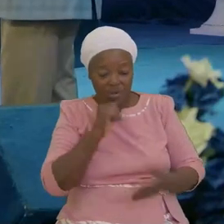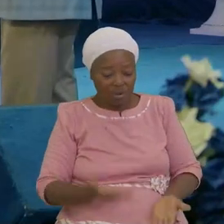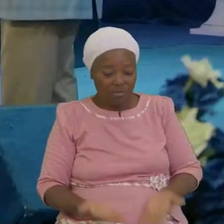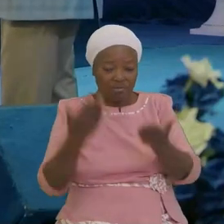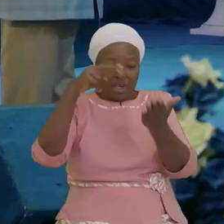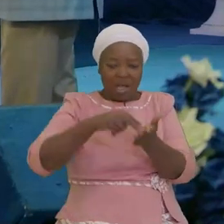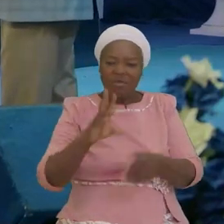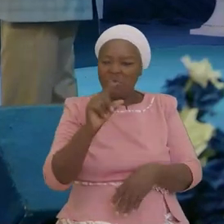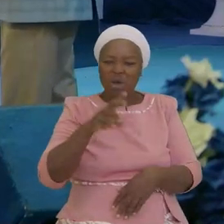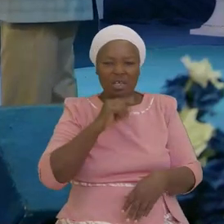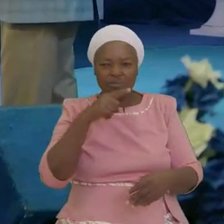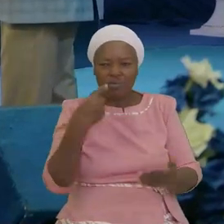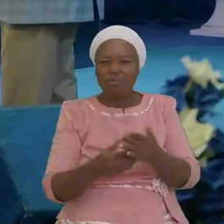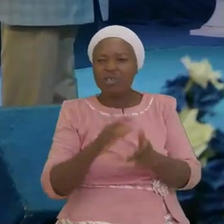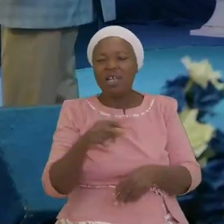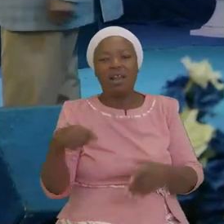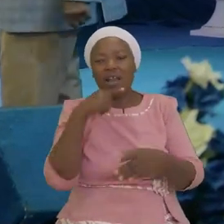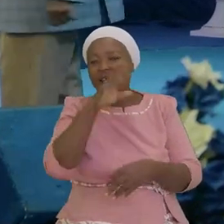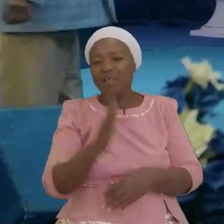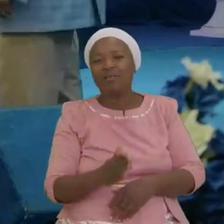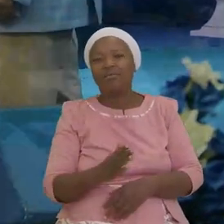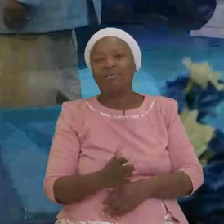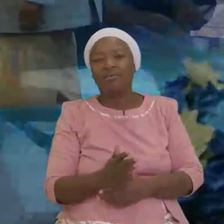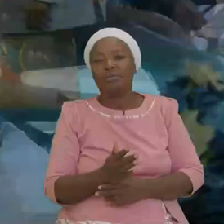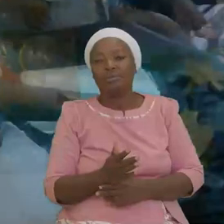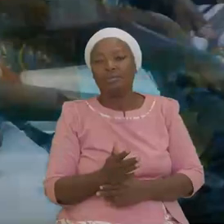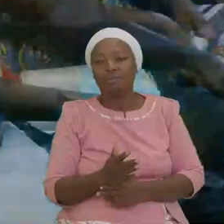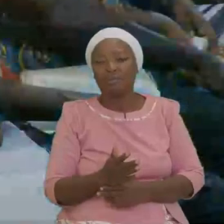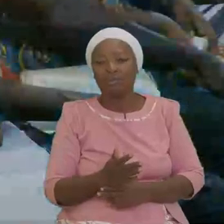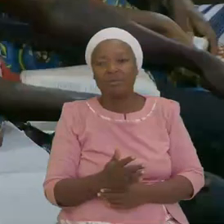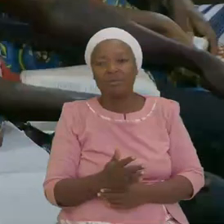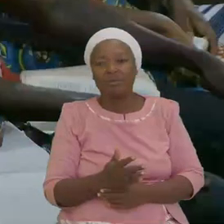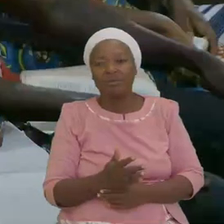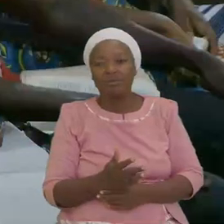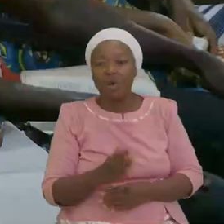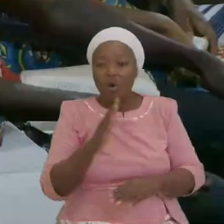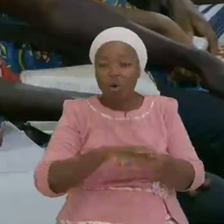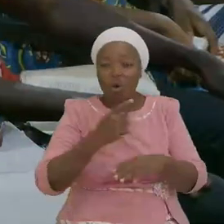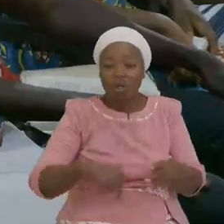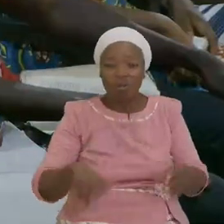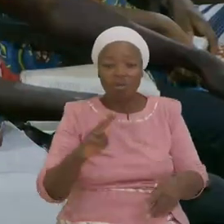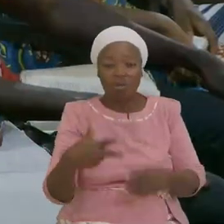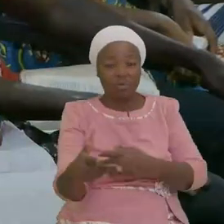gardiens, soldats qui étaient là, ne peut pas le prouver menteur.